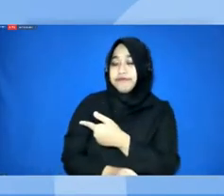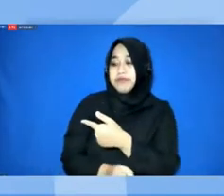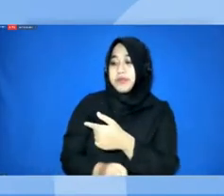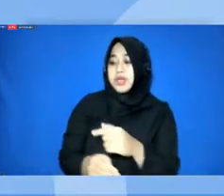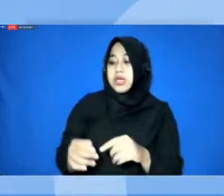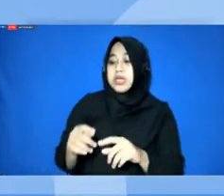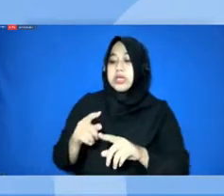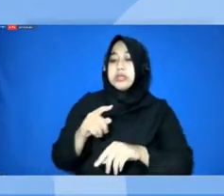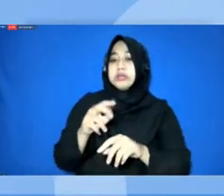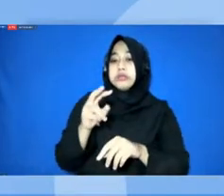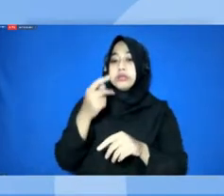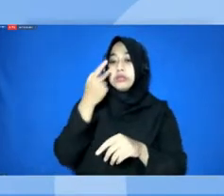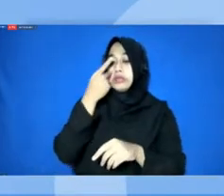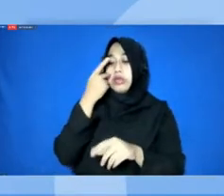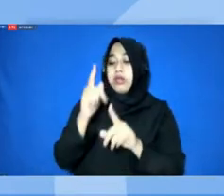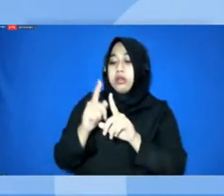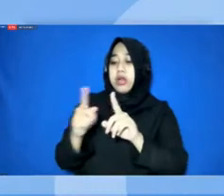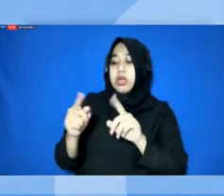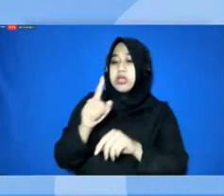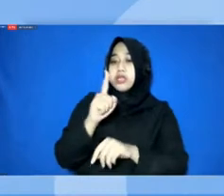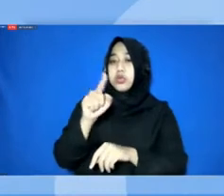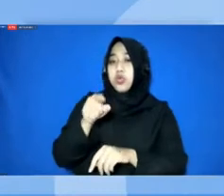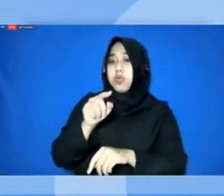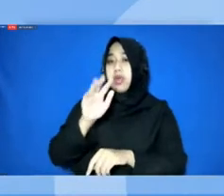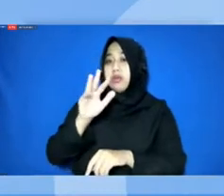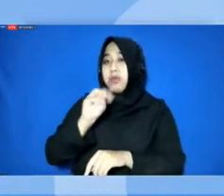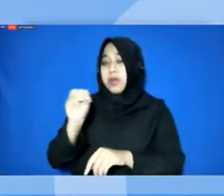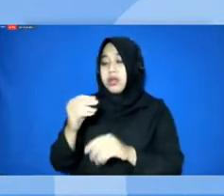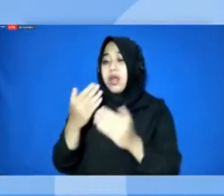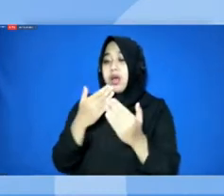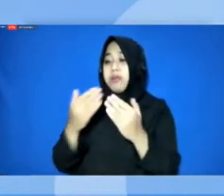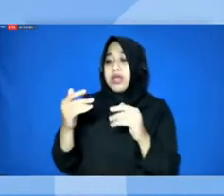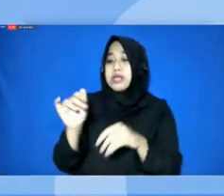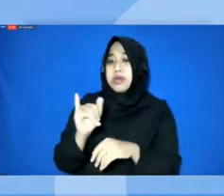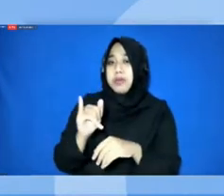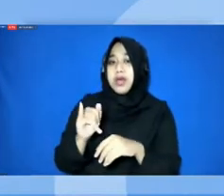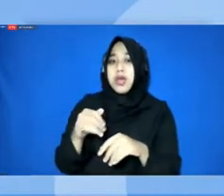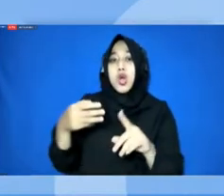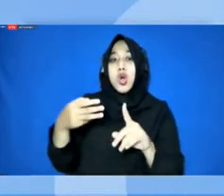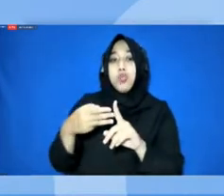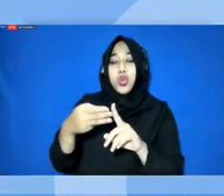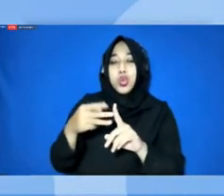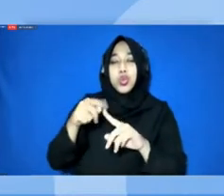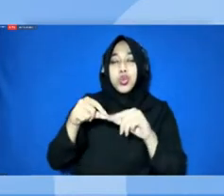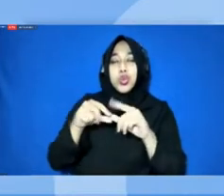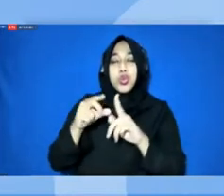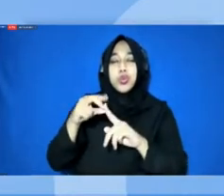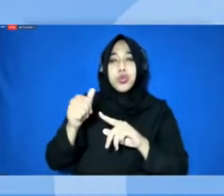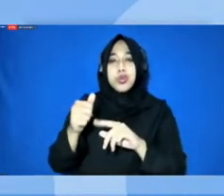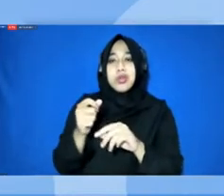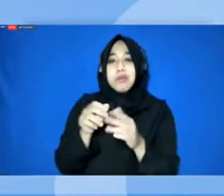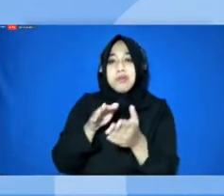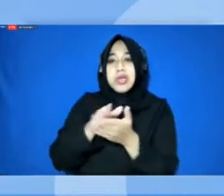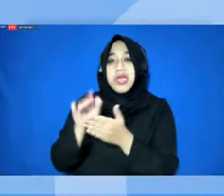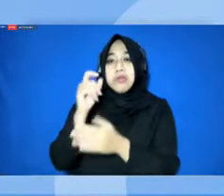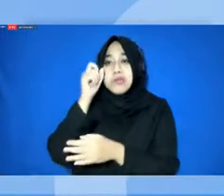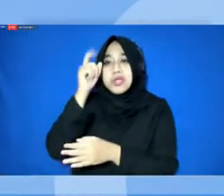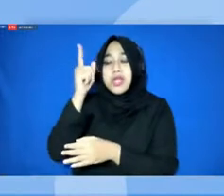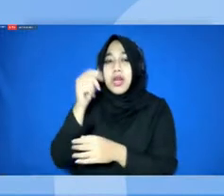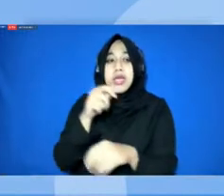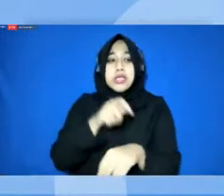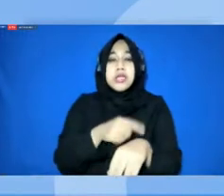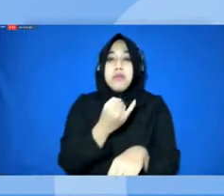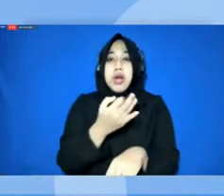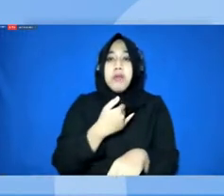1,5 meter, dia menggunakan aplikasi yang sama, maka Bluetooth-nya itu akan mengirim sinyal dan mencatat jam berapa saya ketemu dengan orang itu